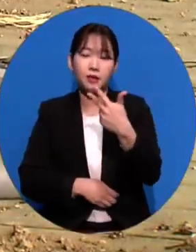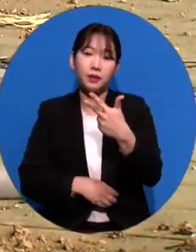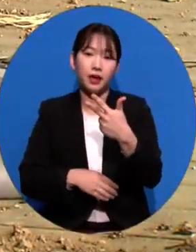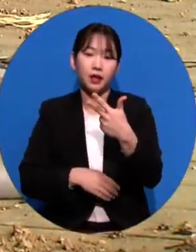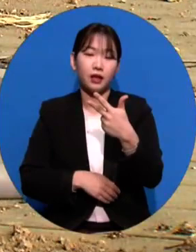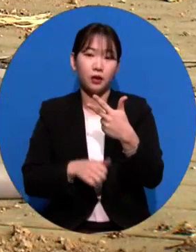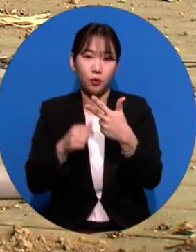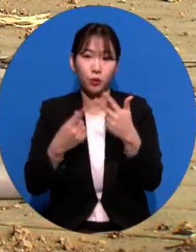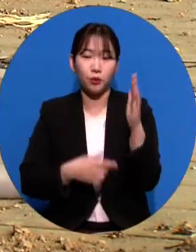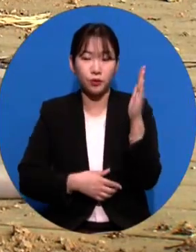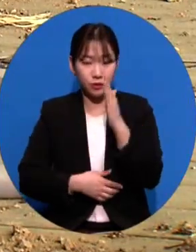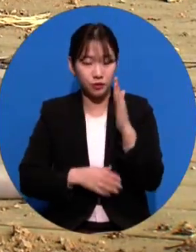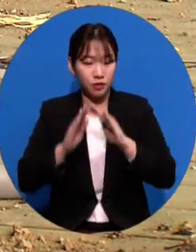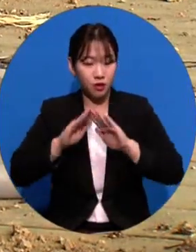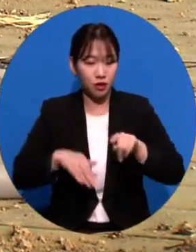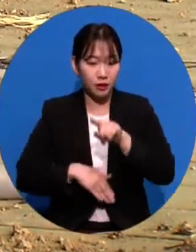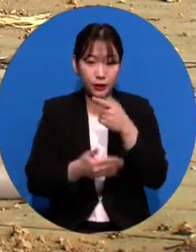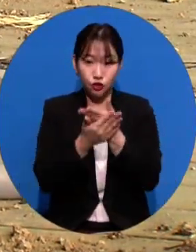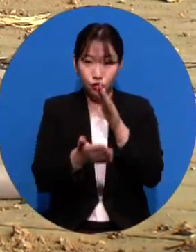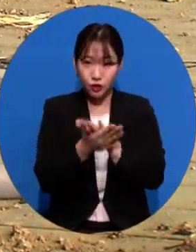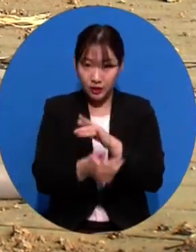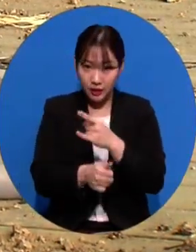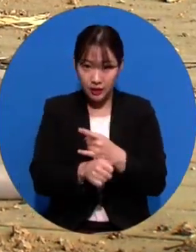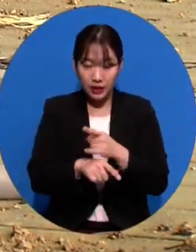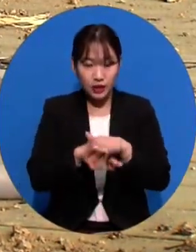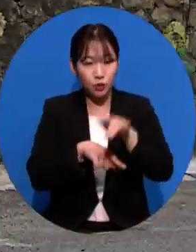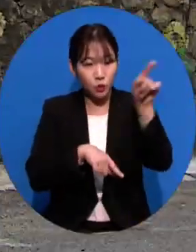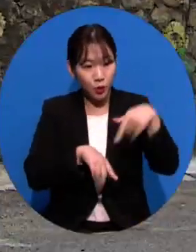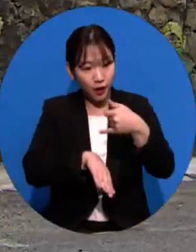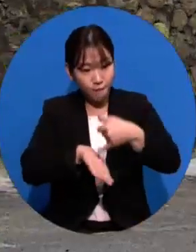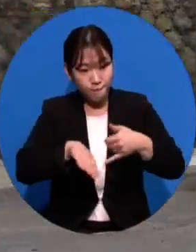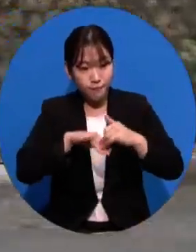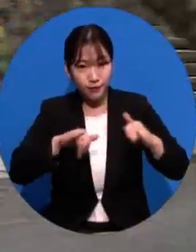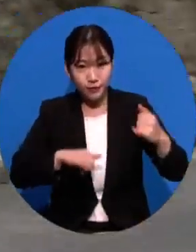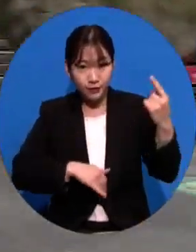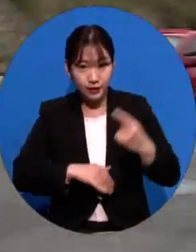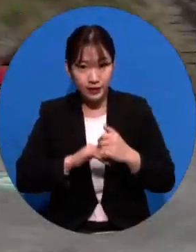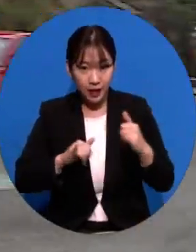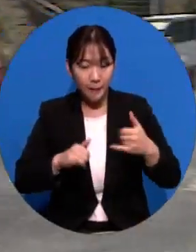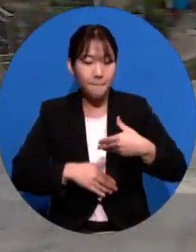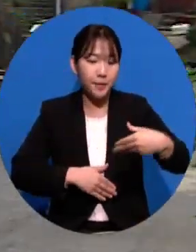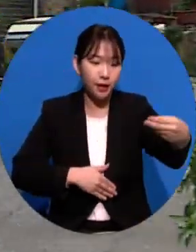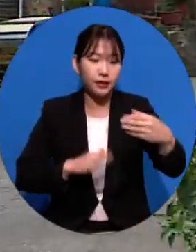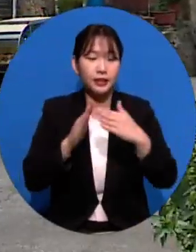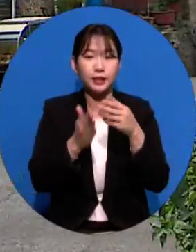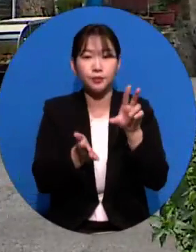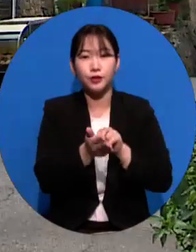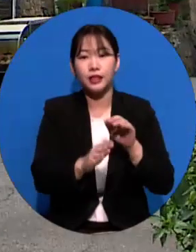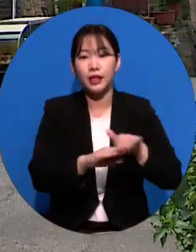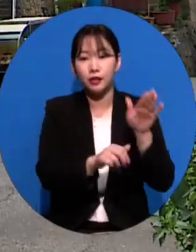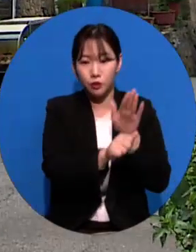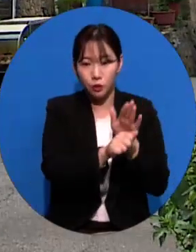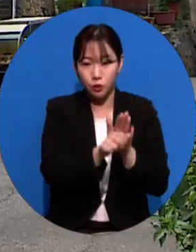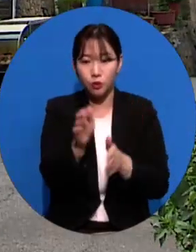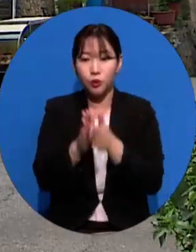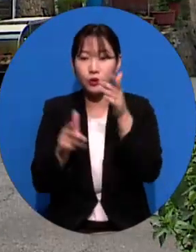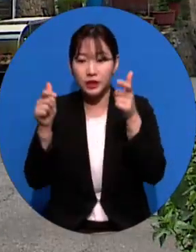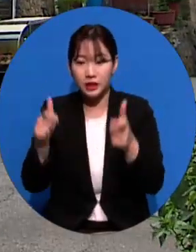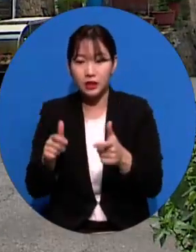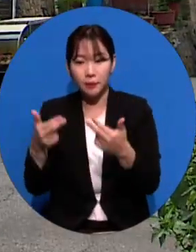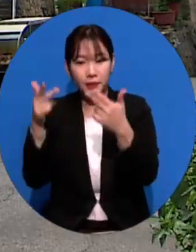호 전라 람들은 2 를 거쳐서 귀농 귀촌인 에 필러 주거 문제를 해결하고 도시적 빈집은